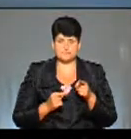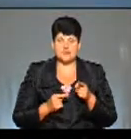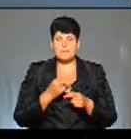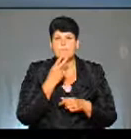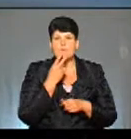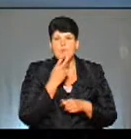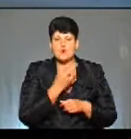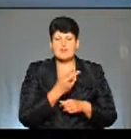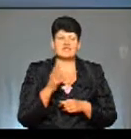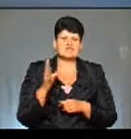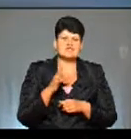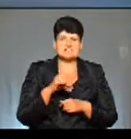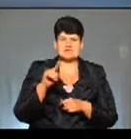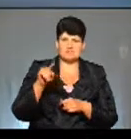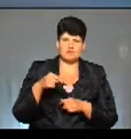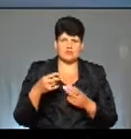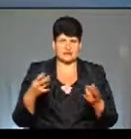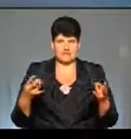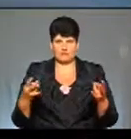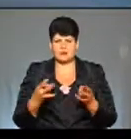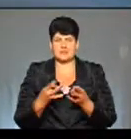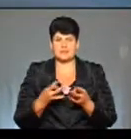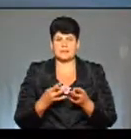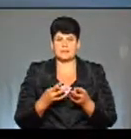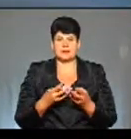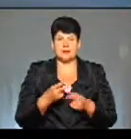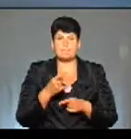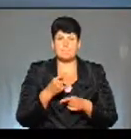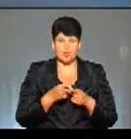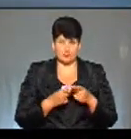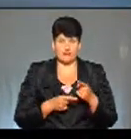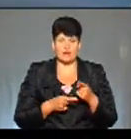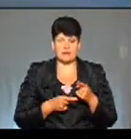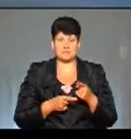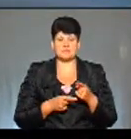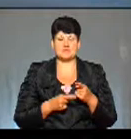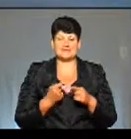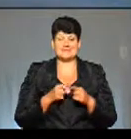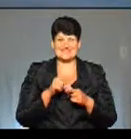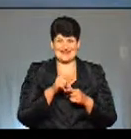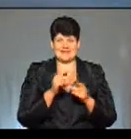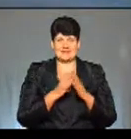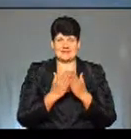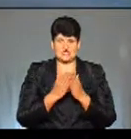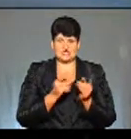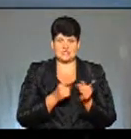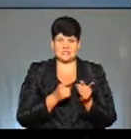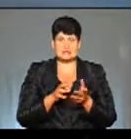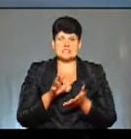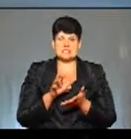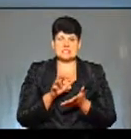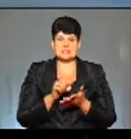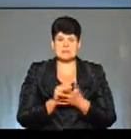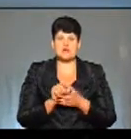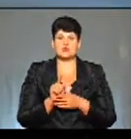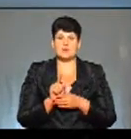показано всі вимоги, які необхідні, а от буквально от половина от цієї книжки займає